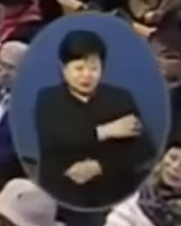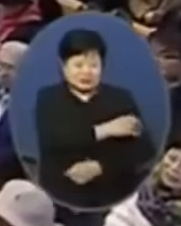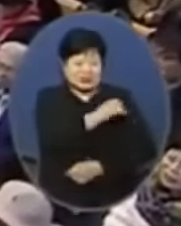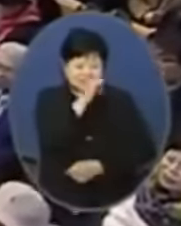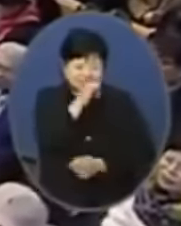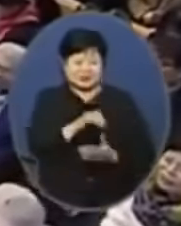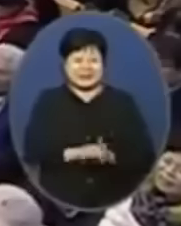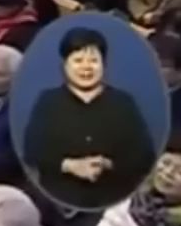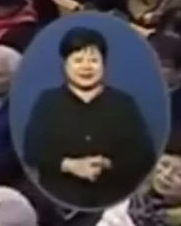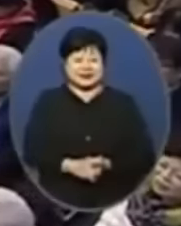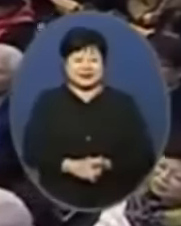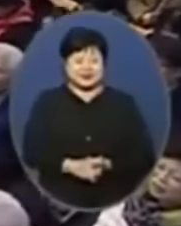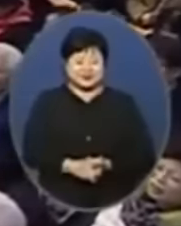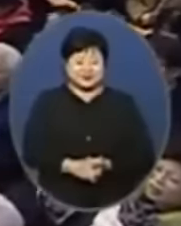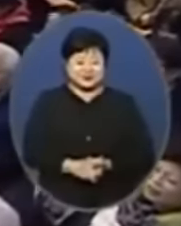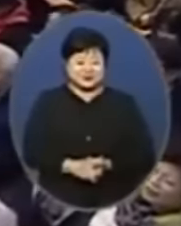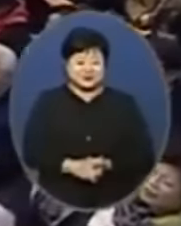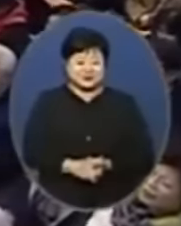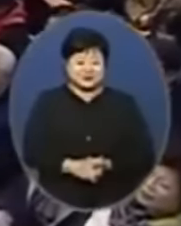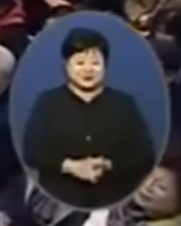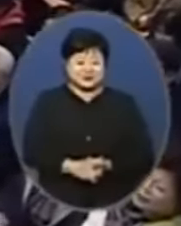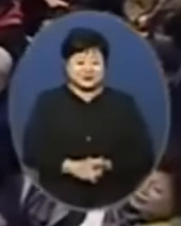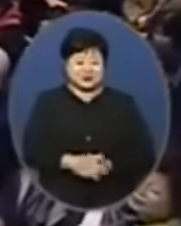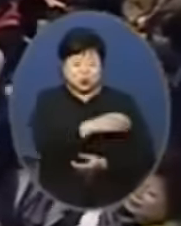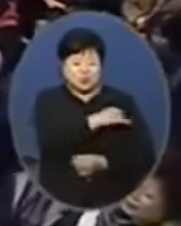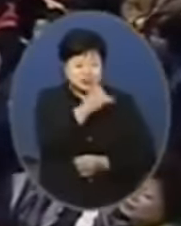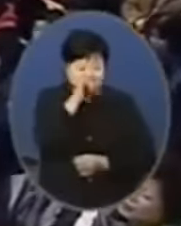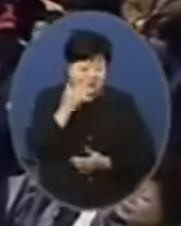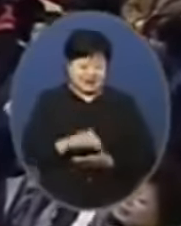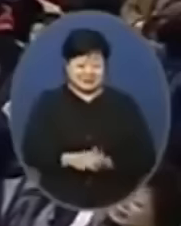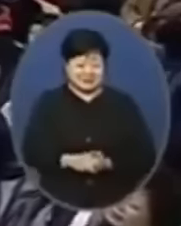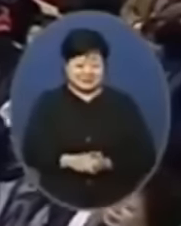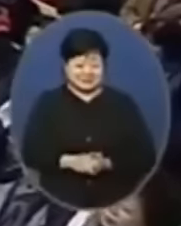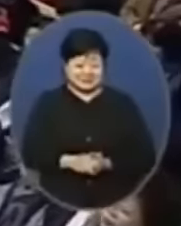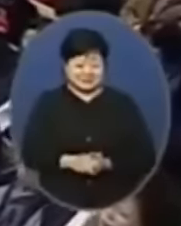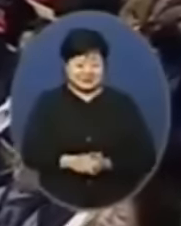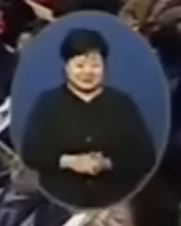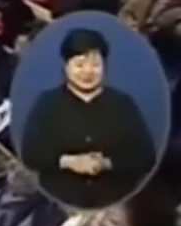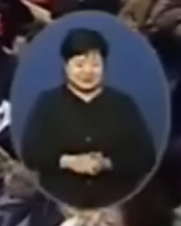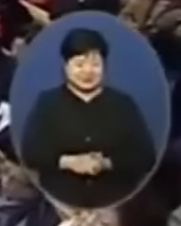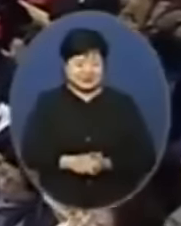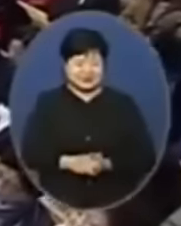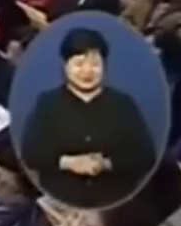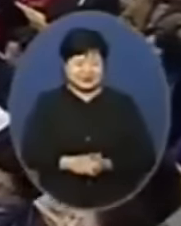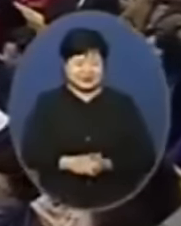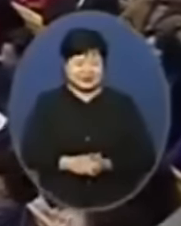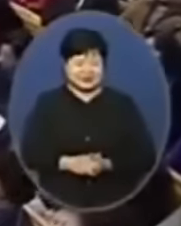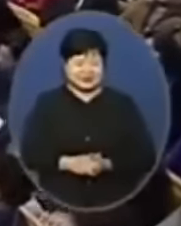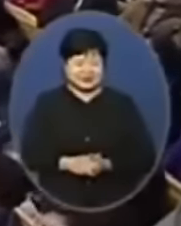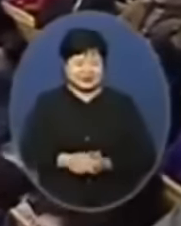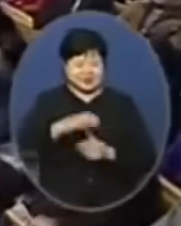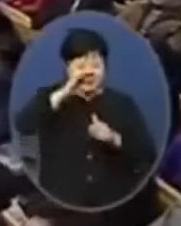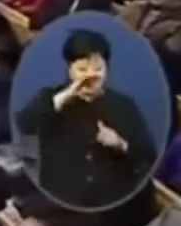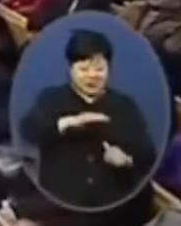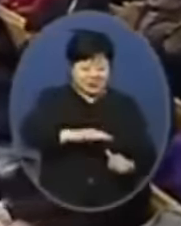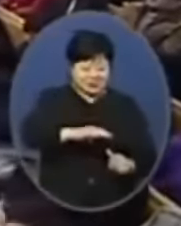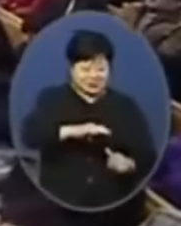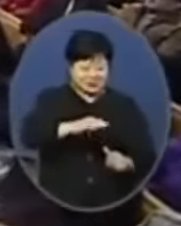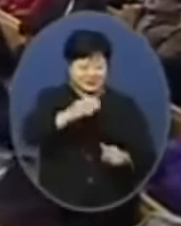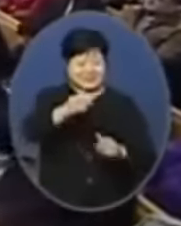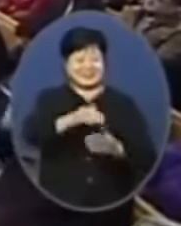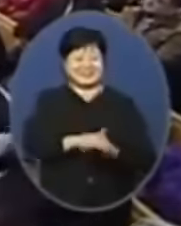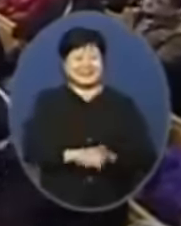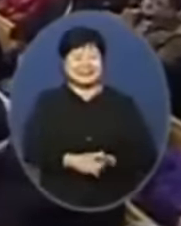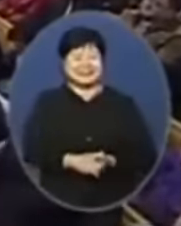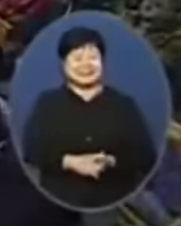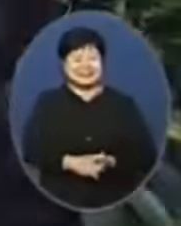권세가 있습니다. 여러분 권세가 있어요. 내가 나중에 시간이 있어가서 안수해달라고 하던 안수 좀 해주십시오.